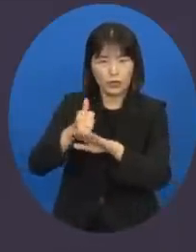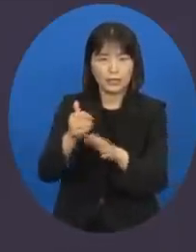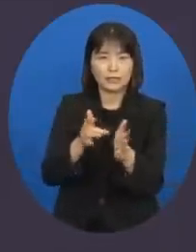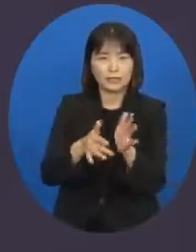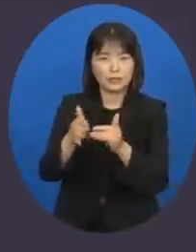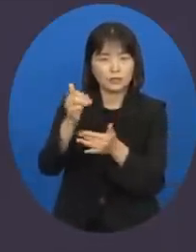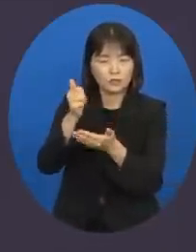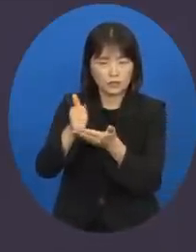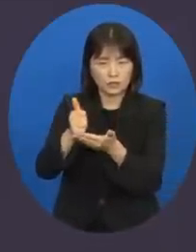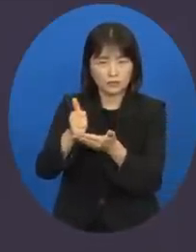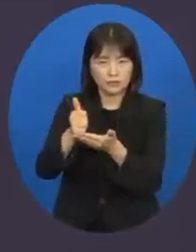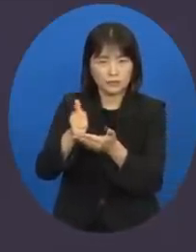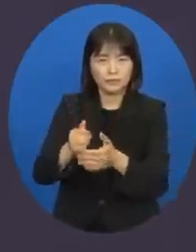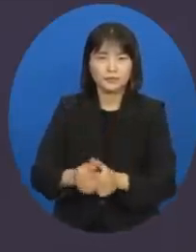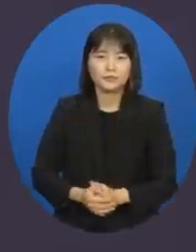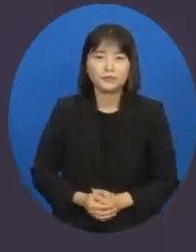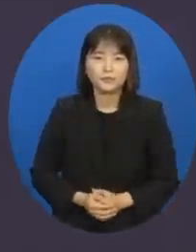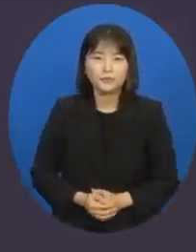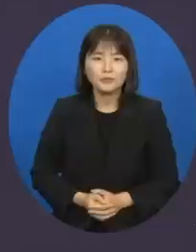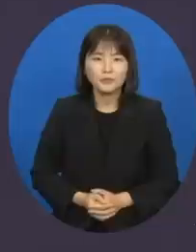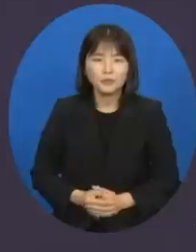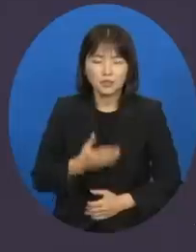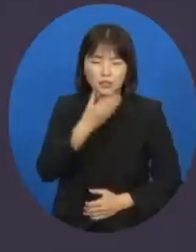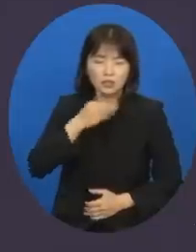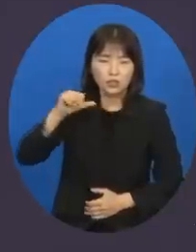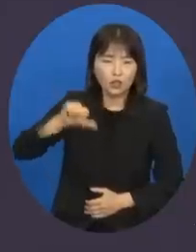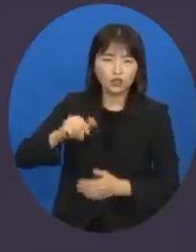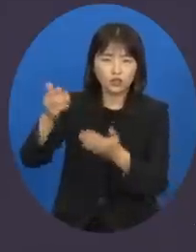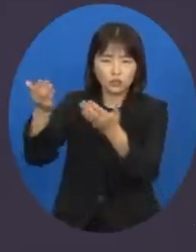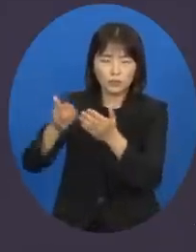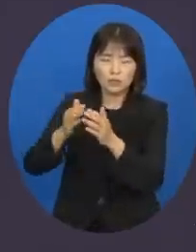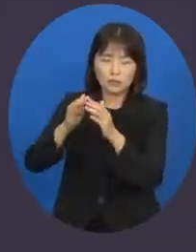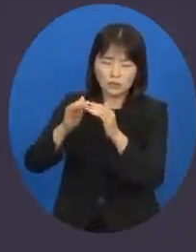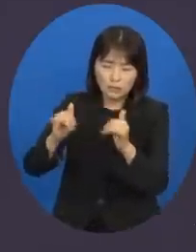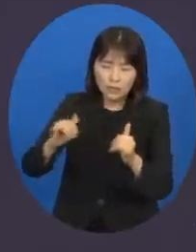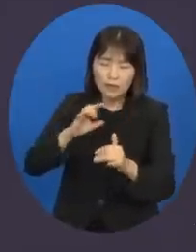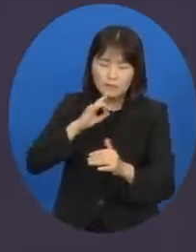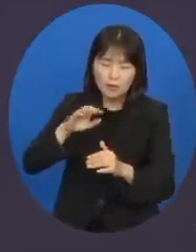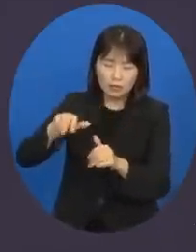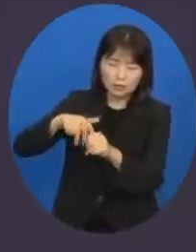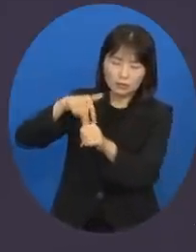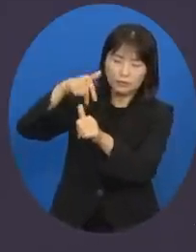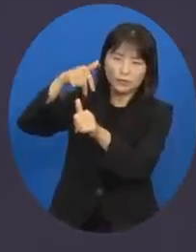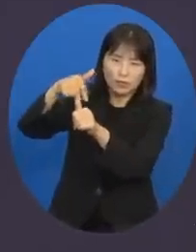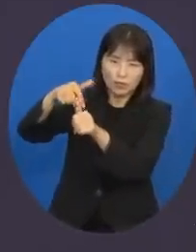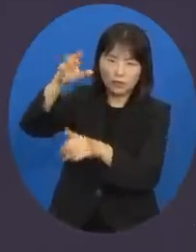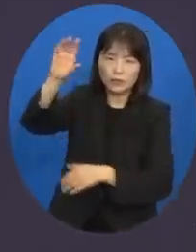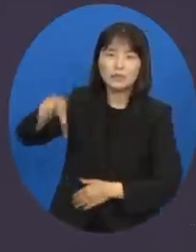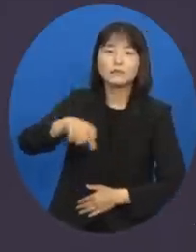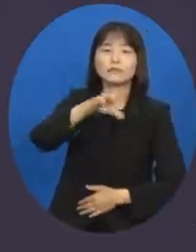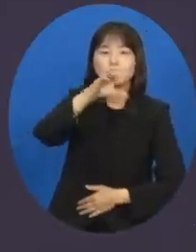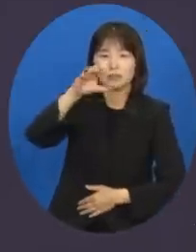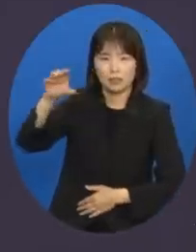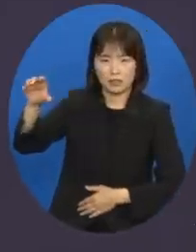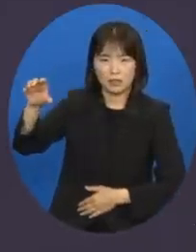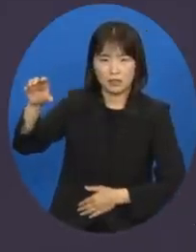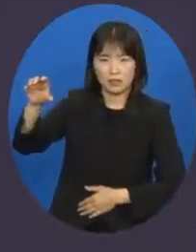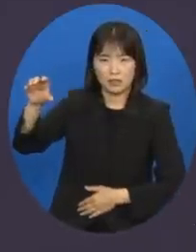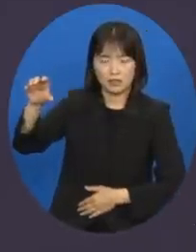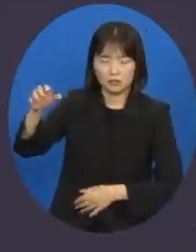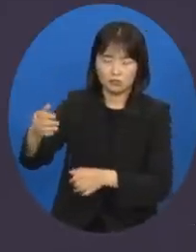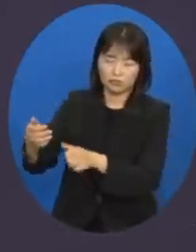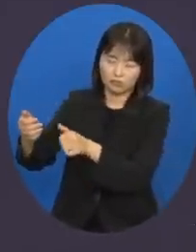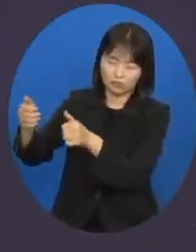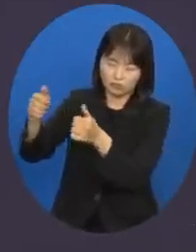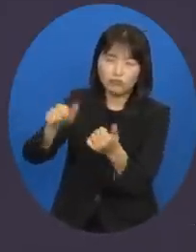그 메시아가 저주받은 사람만 매달려 죽는다는 그 십자가에 달려서 죽어가고